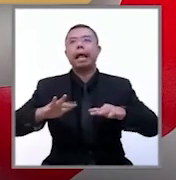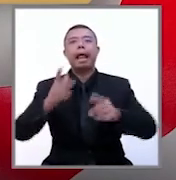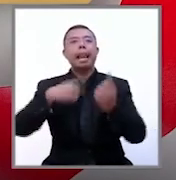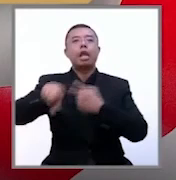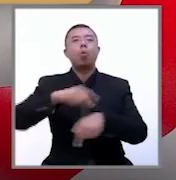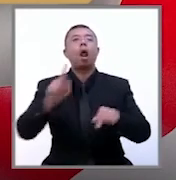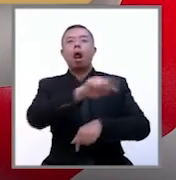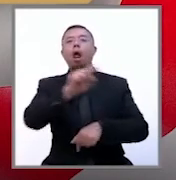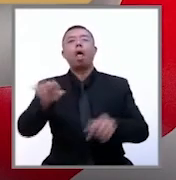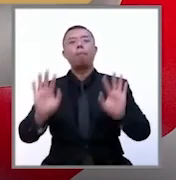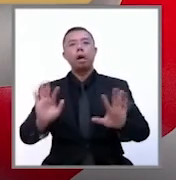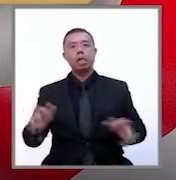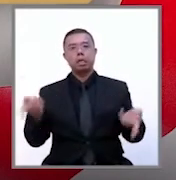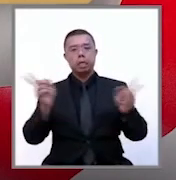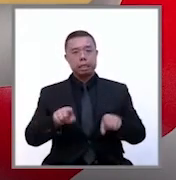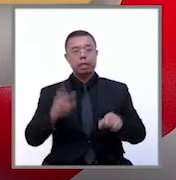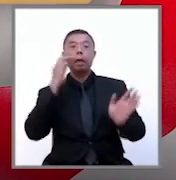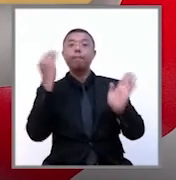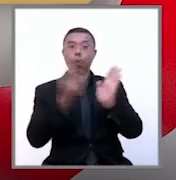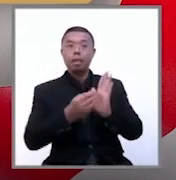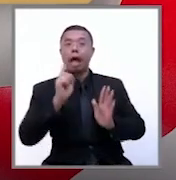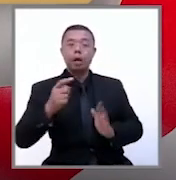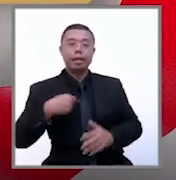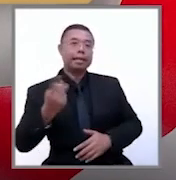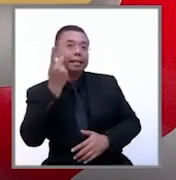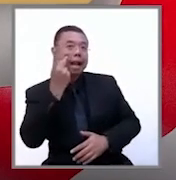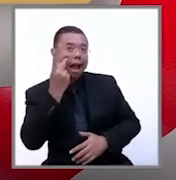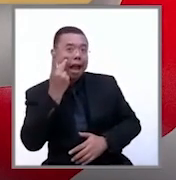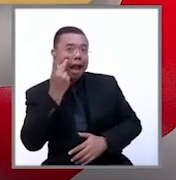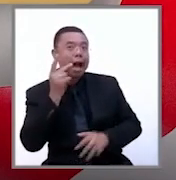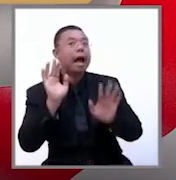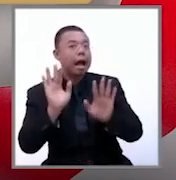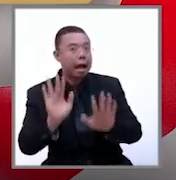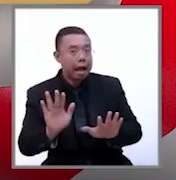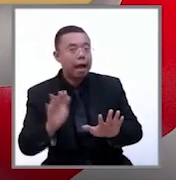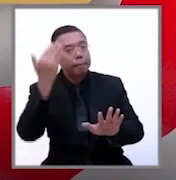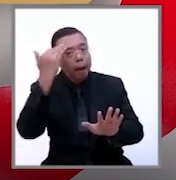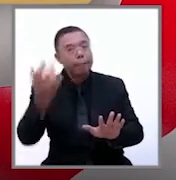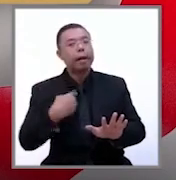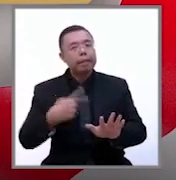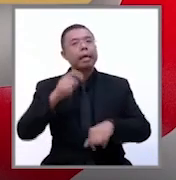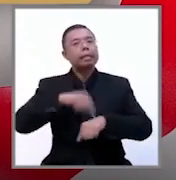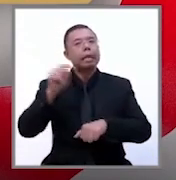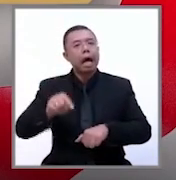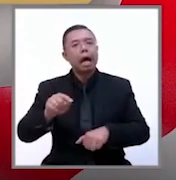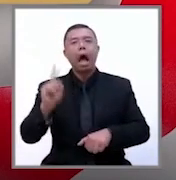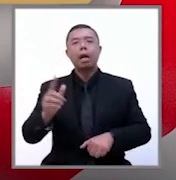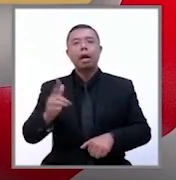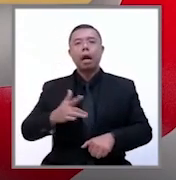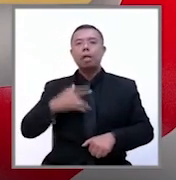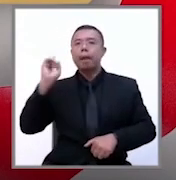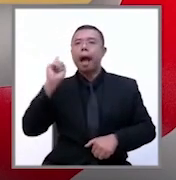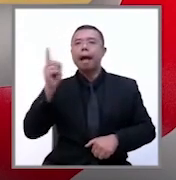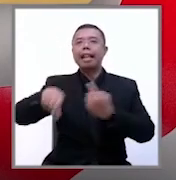menyalahkan siapapun ya ini sebuah fakta yang harus kita antisip pasih bersama dengan baik-baik bahwa kita sedang mengalami ancaman